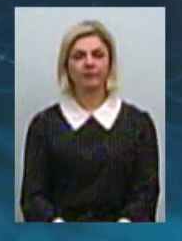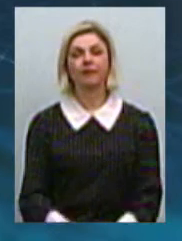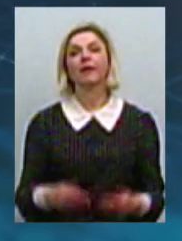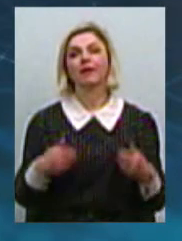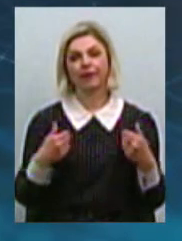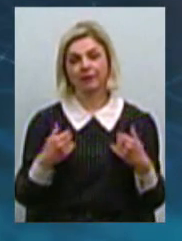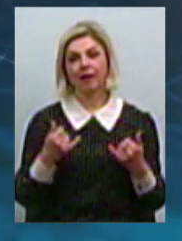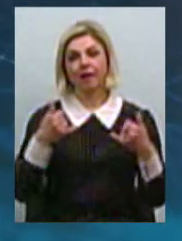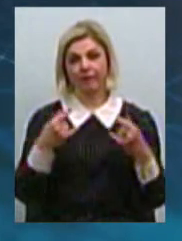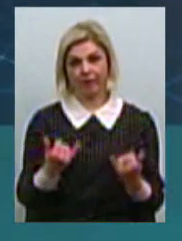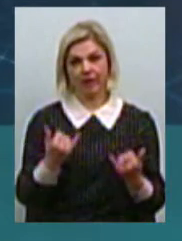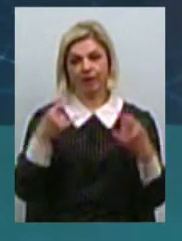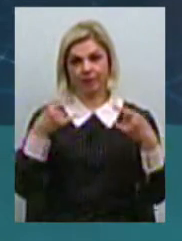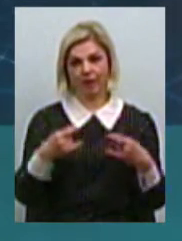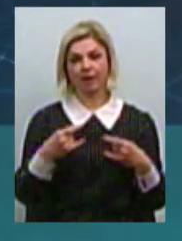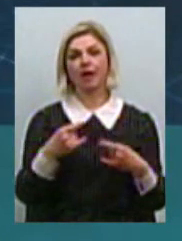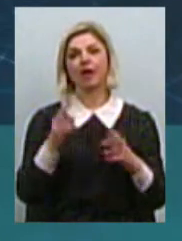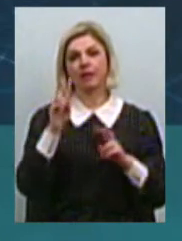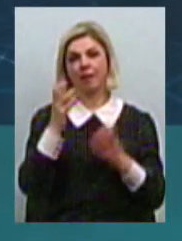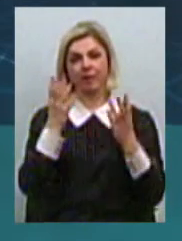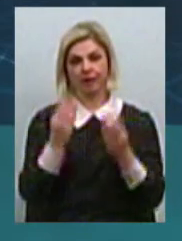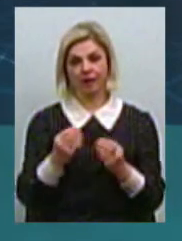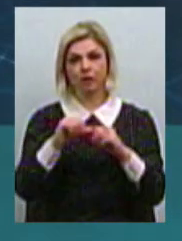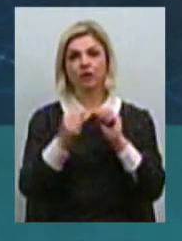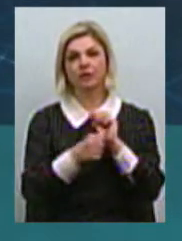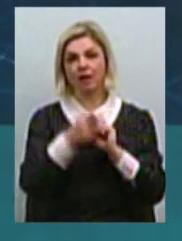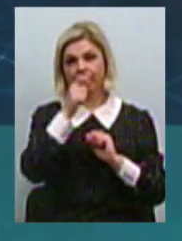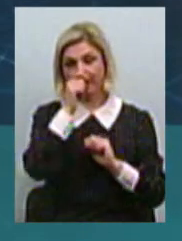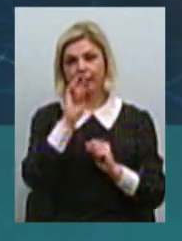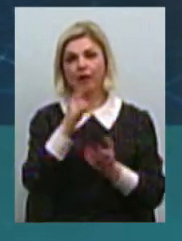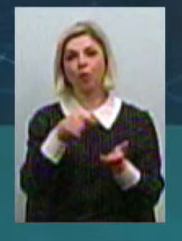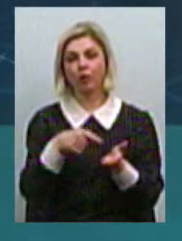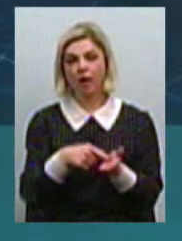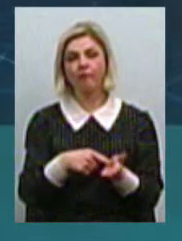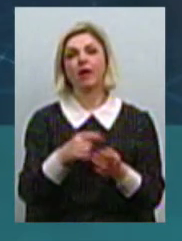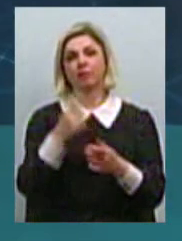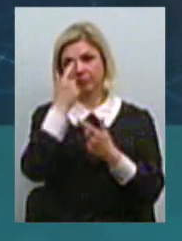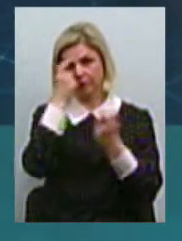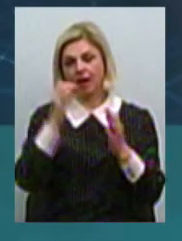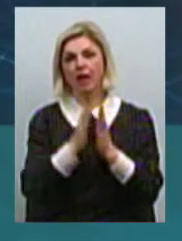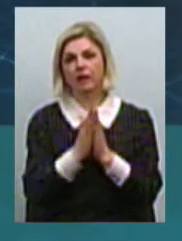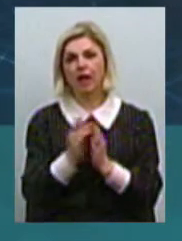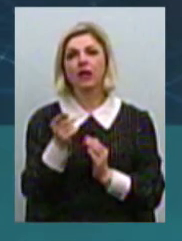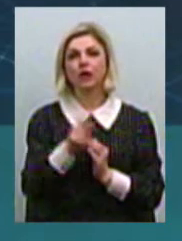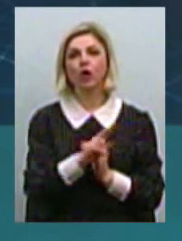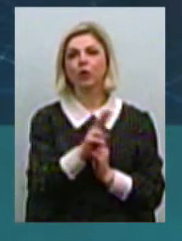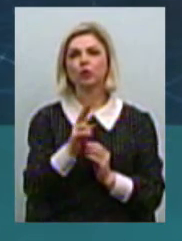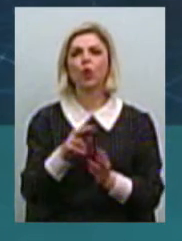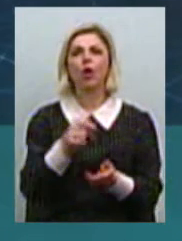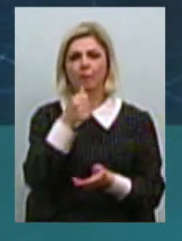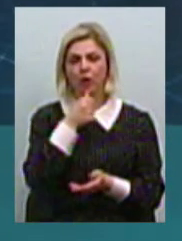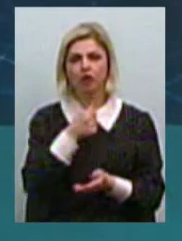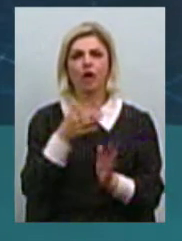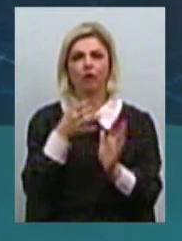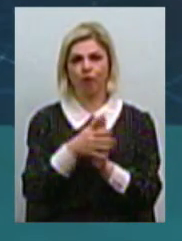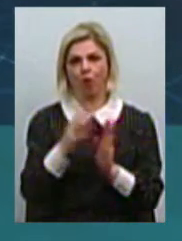Вітаю в прямому ефірі «Тема дня». Я Федір Бондар. 16 квітня в Миколаєві презентували книгу «Ті, що пройшли крізь вогонь». Книгу видано в рамках